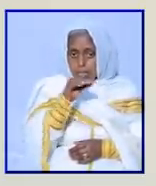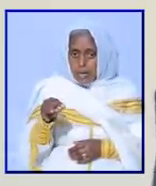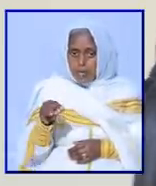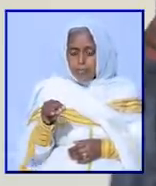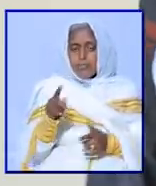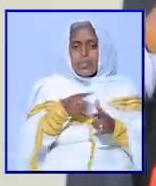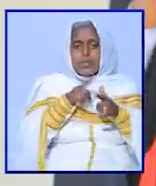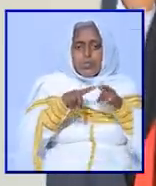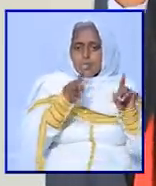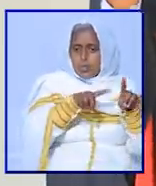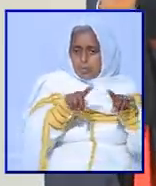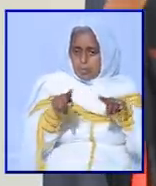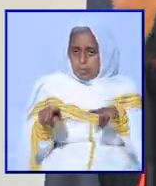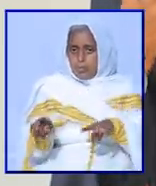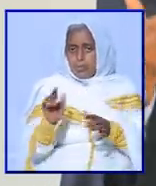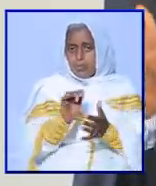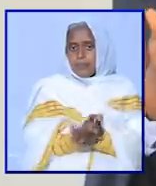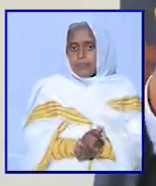ይልና እንዲሁ ደግሞ